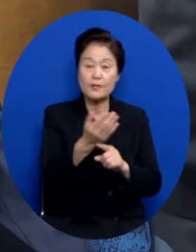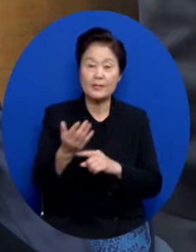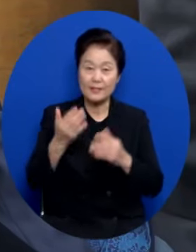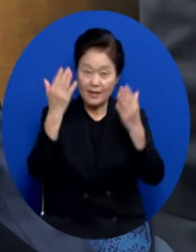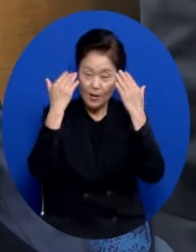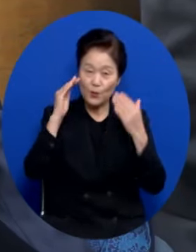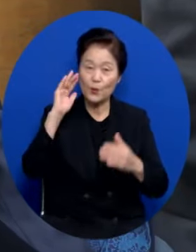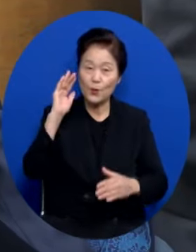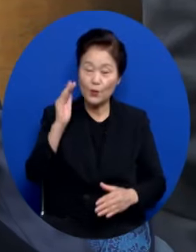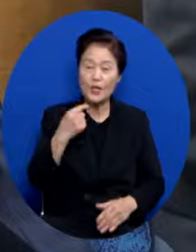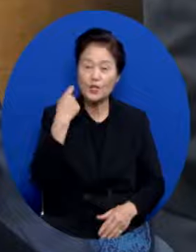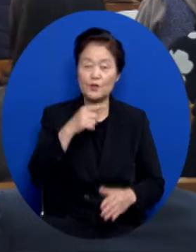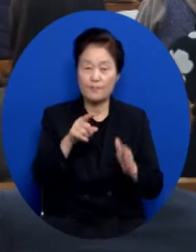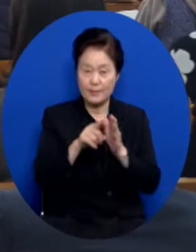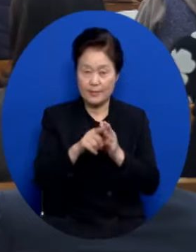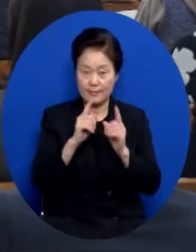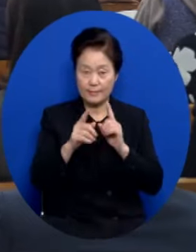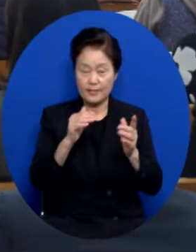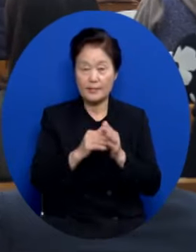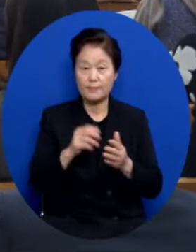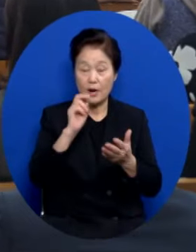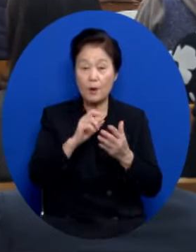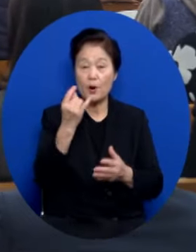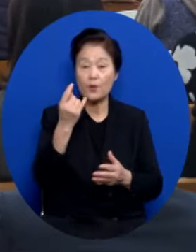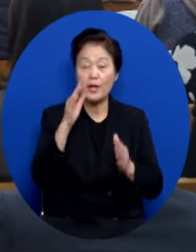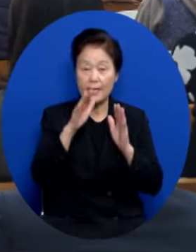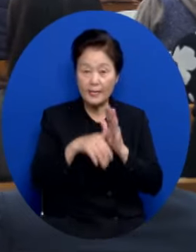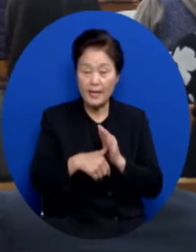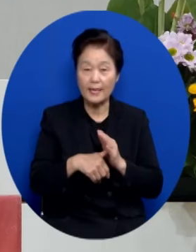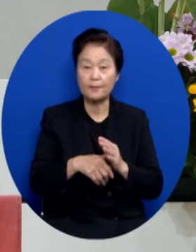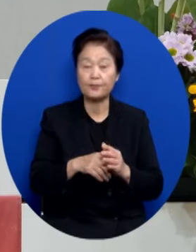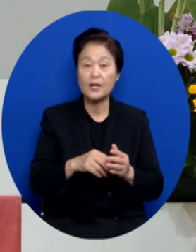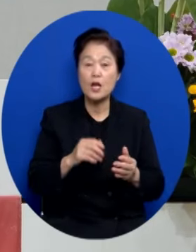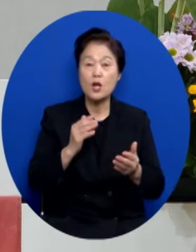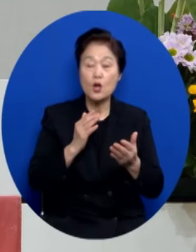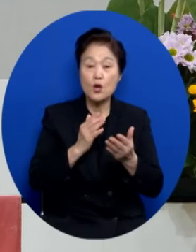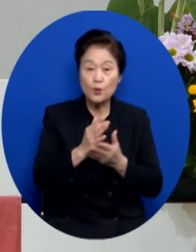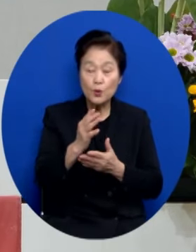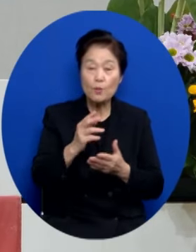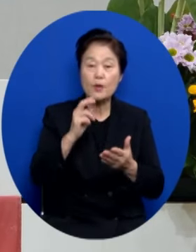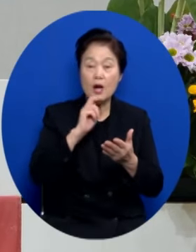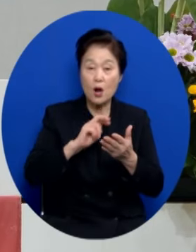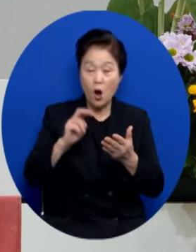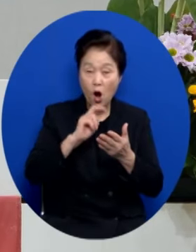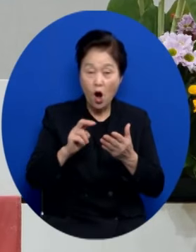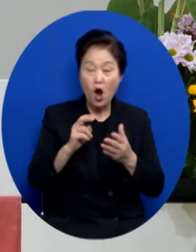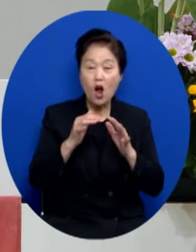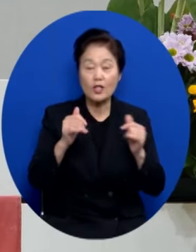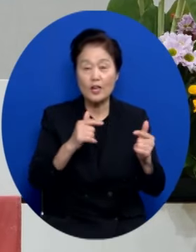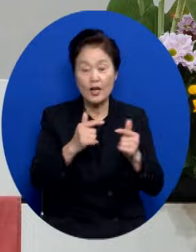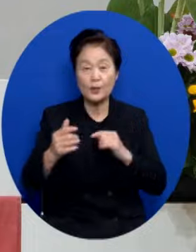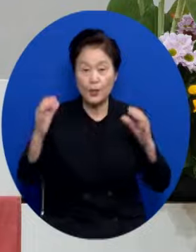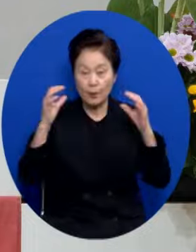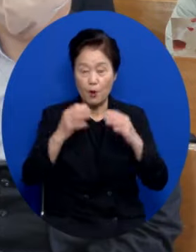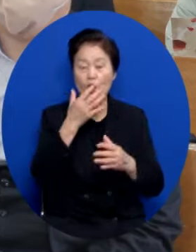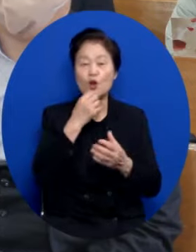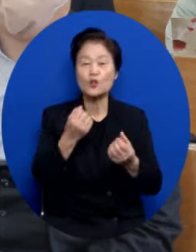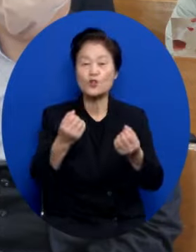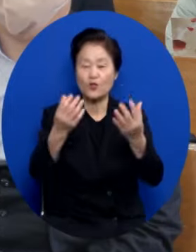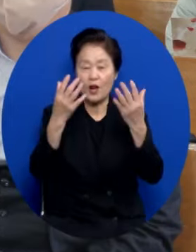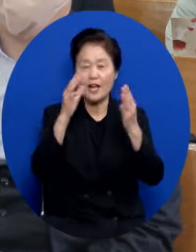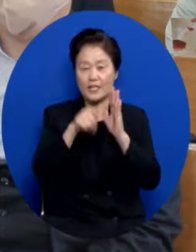되리라고 믿는다고 말했습니다. 음악회엔 조현진 교수, 김성빈 교수의 독창과 이중창을 비롯한 축하 공연이